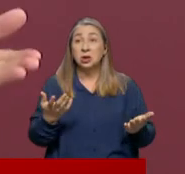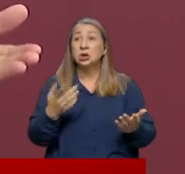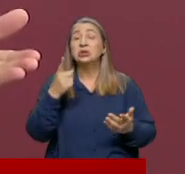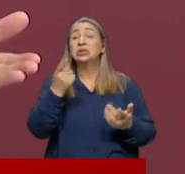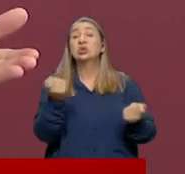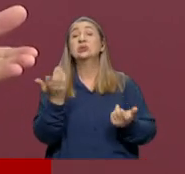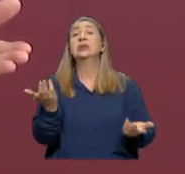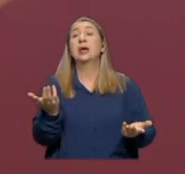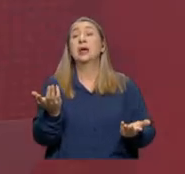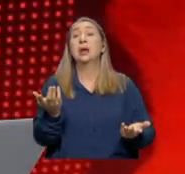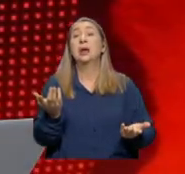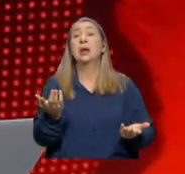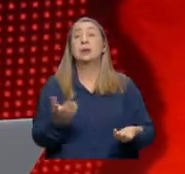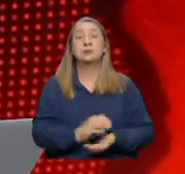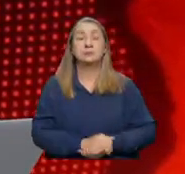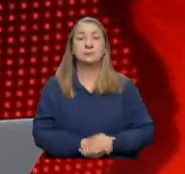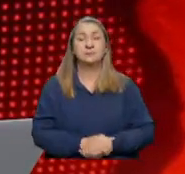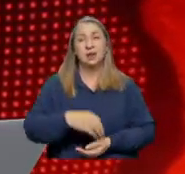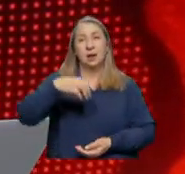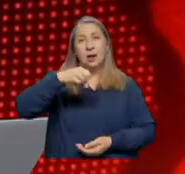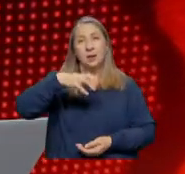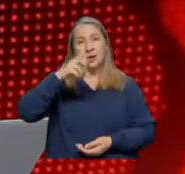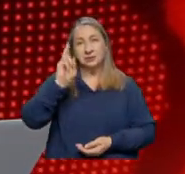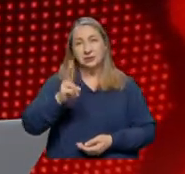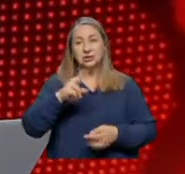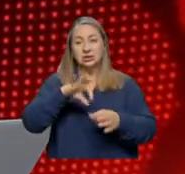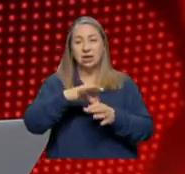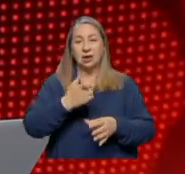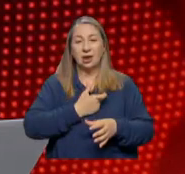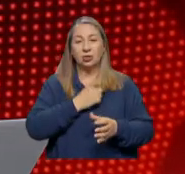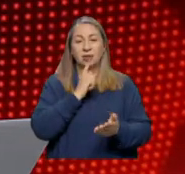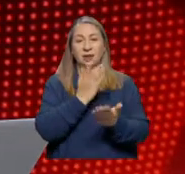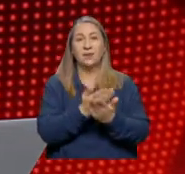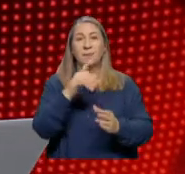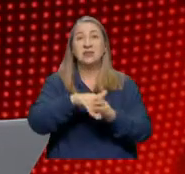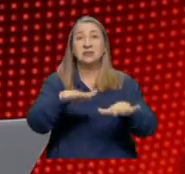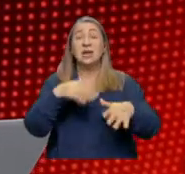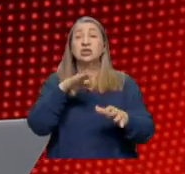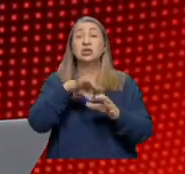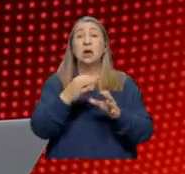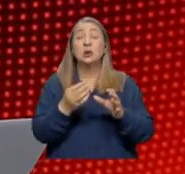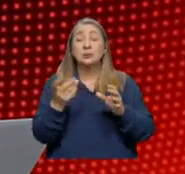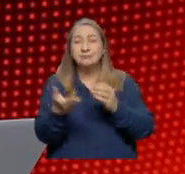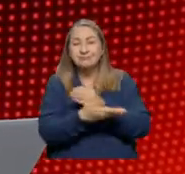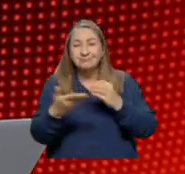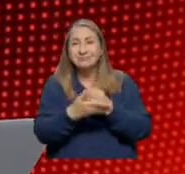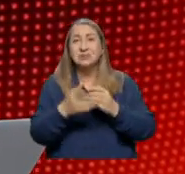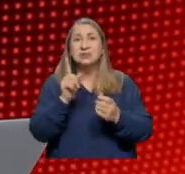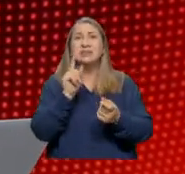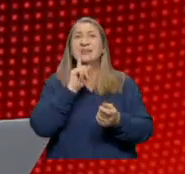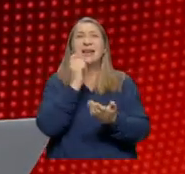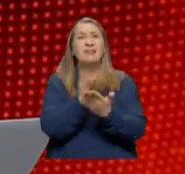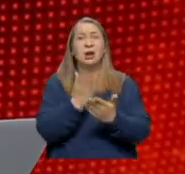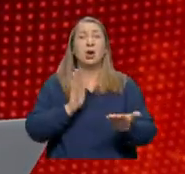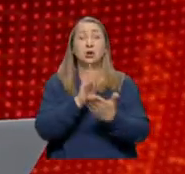fonksiyonu ile AK Parti'nin çay kanunu teklifi Meclis'te ancak çay üreticileri teklife karşı